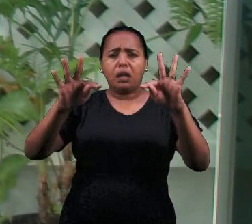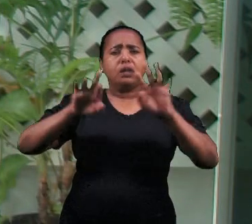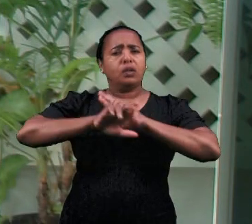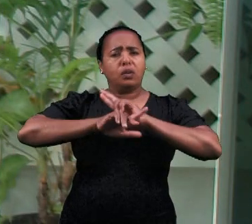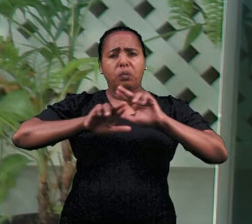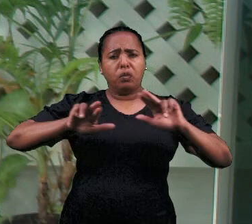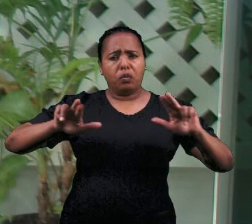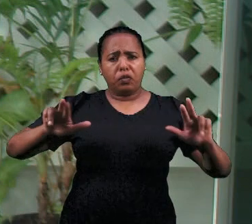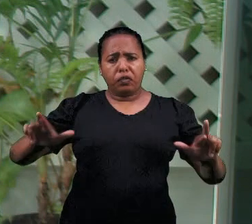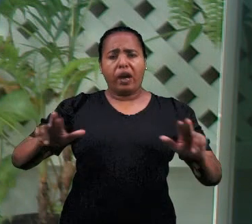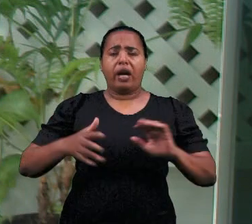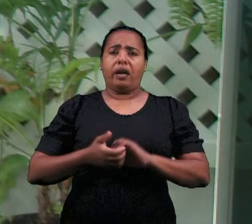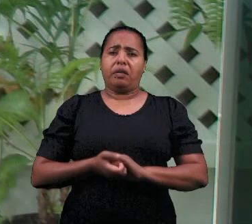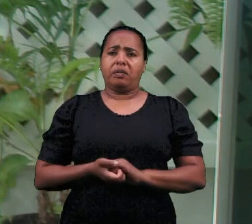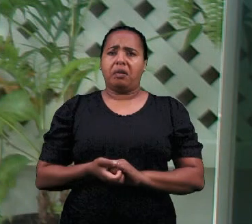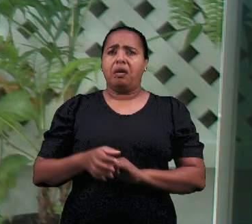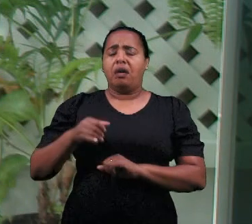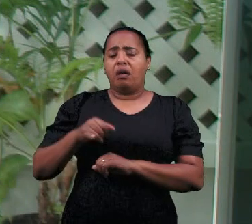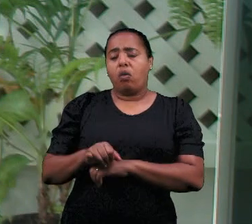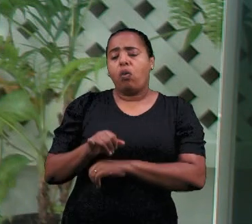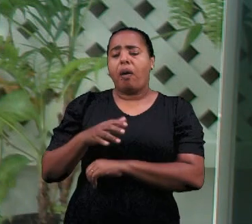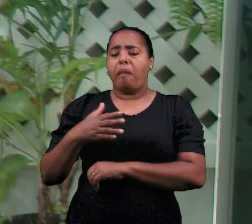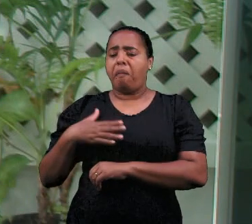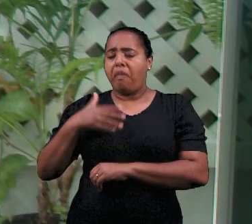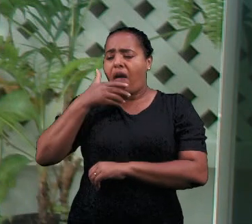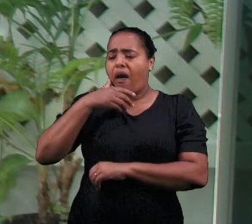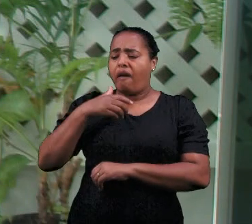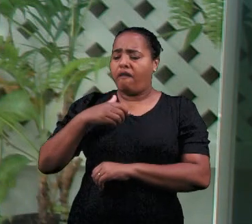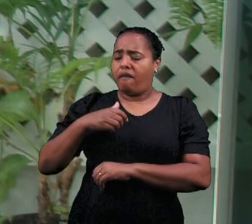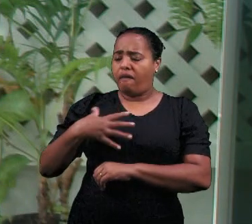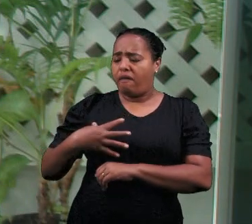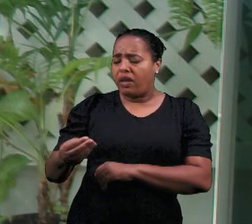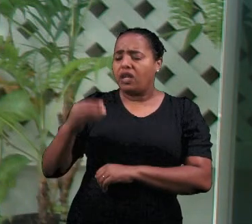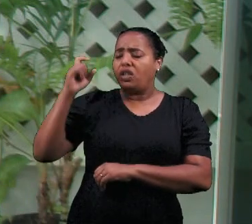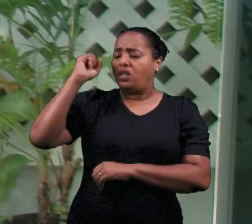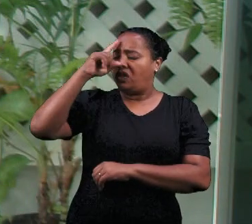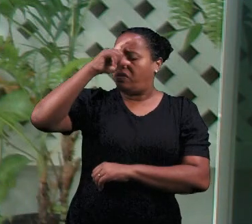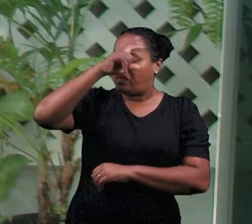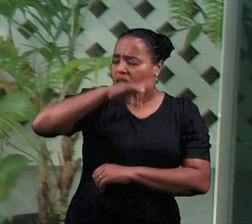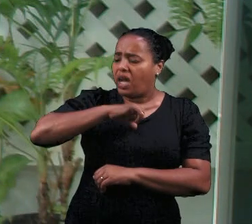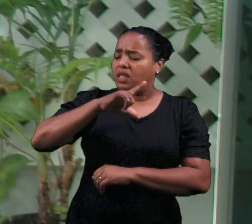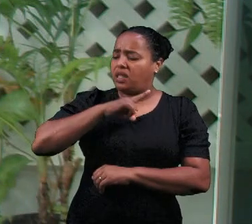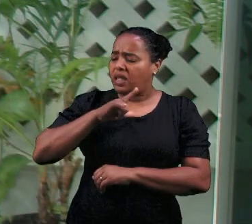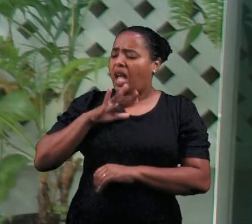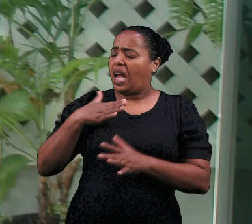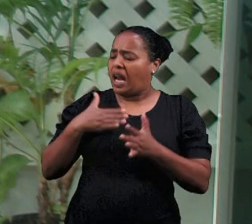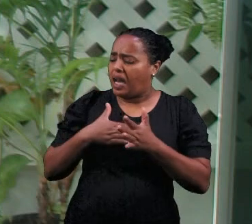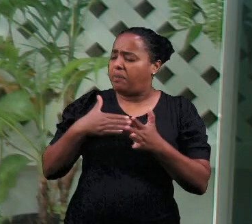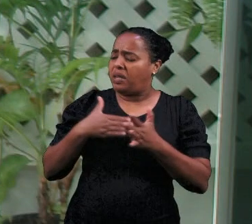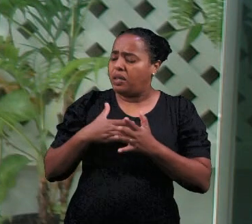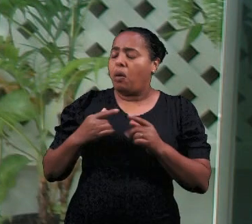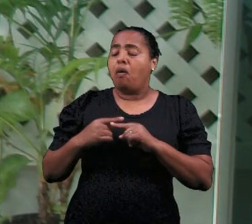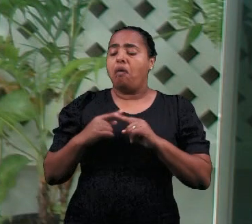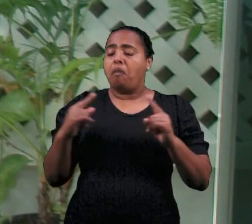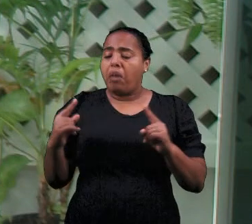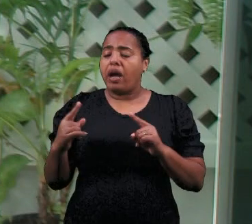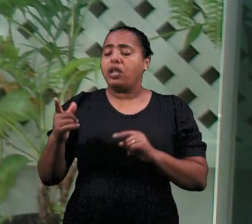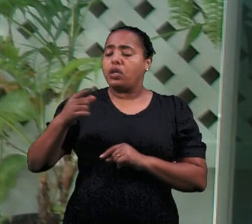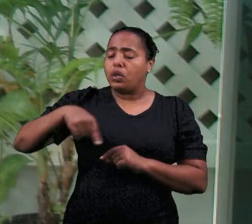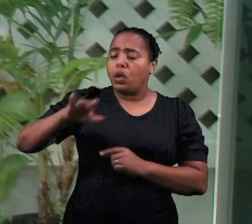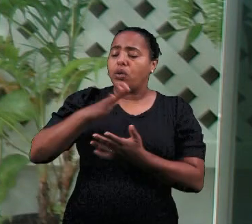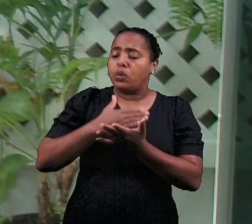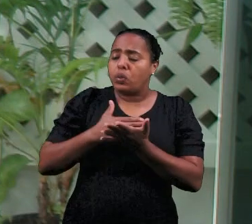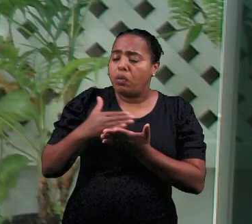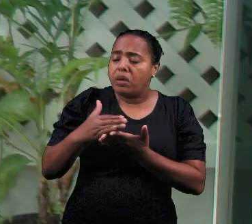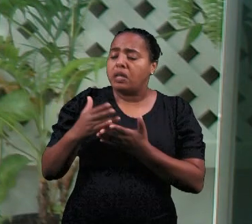nécessaire. Et nous sommes en train de voir cela. J'ai beaucoup de témoignages de cela. Mon enfant avait une difficulté avec ma fille,